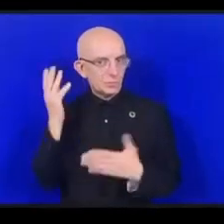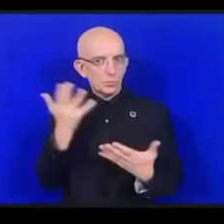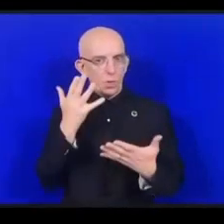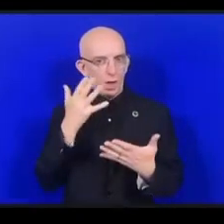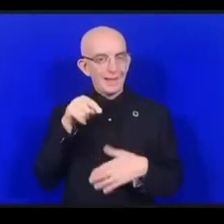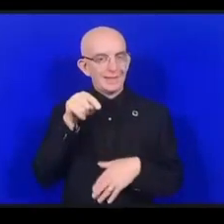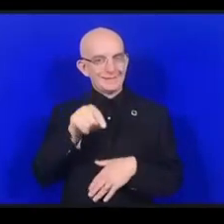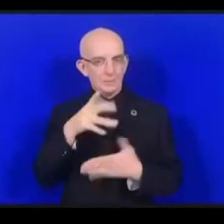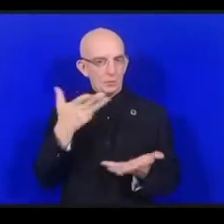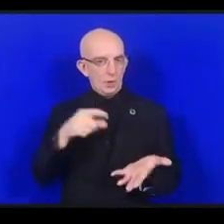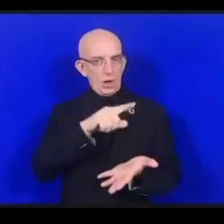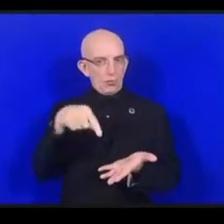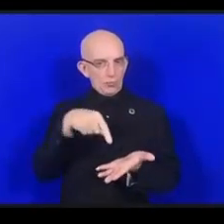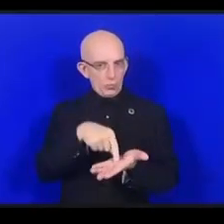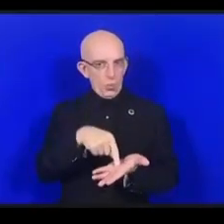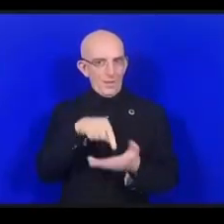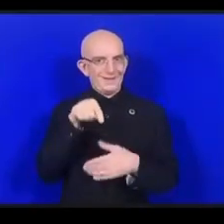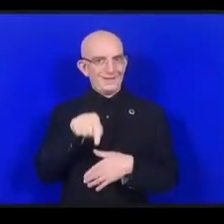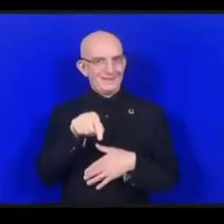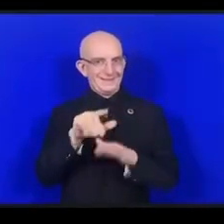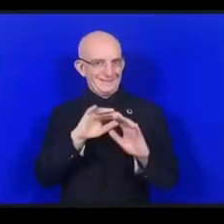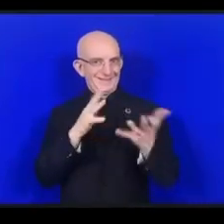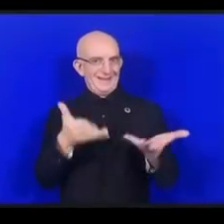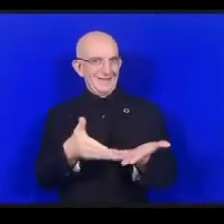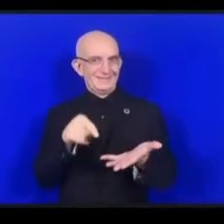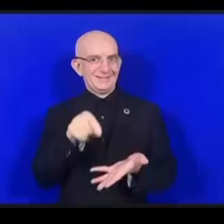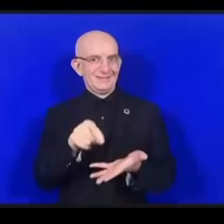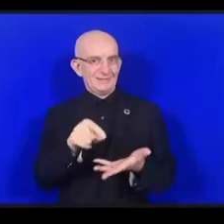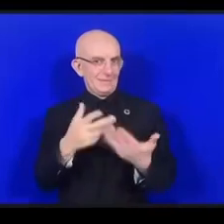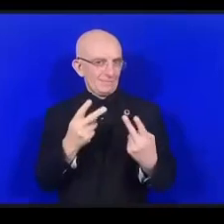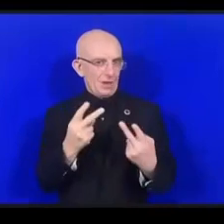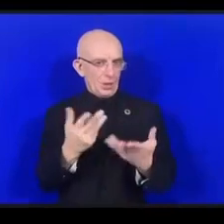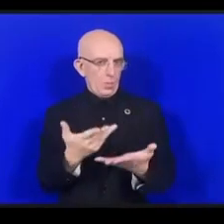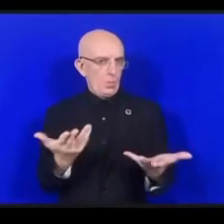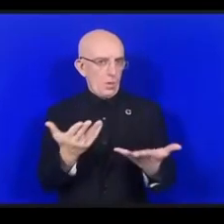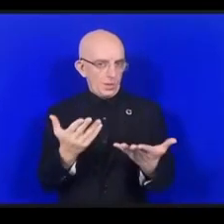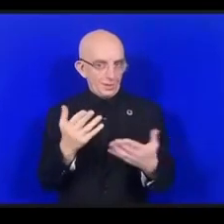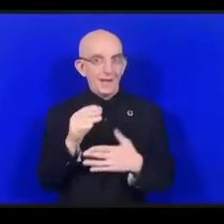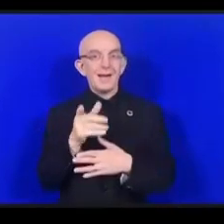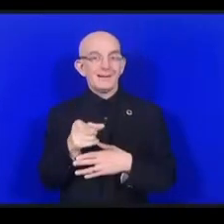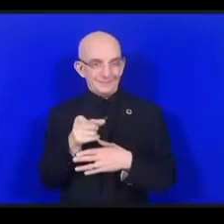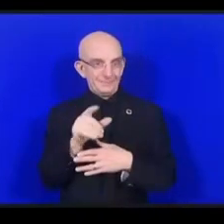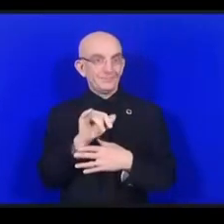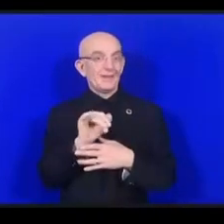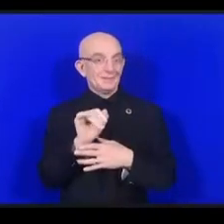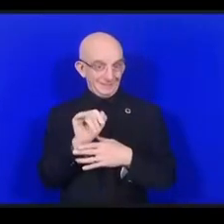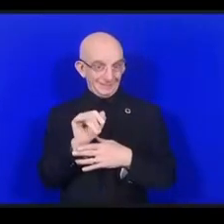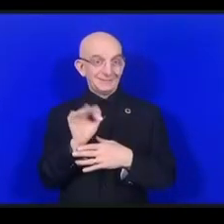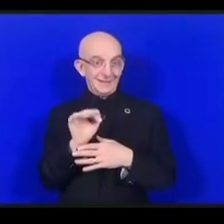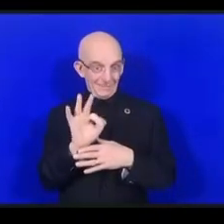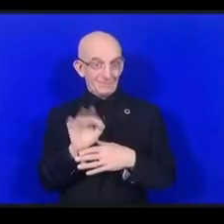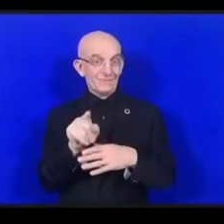关方的这样参与形式，确保大家声音都能够被听到。这个系统